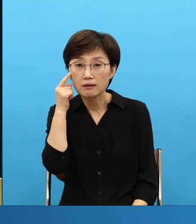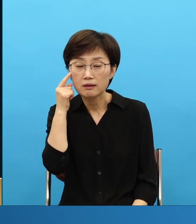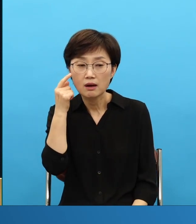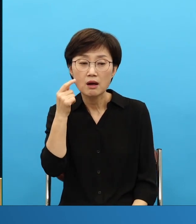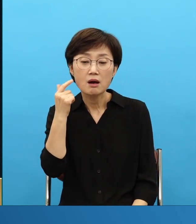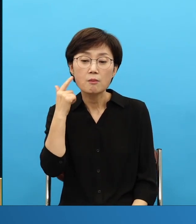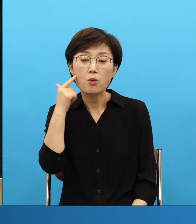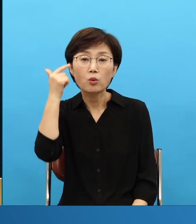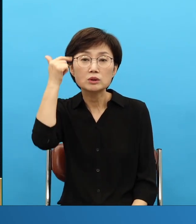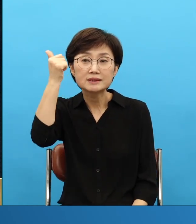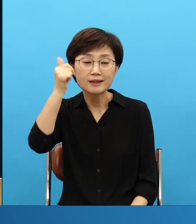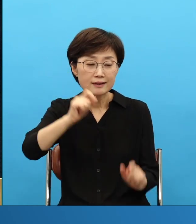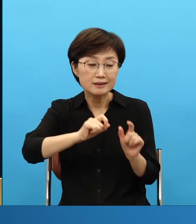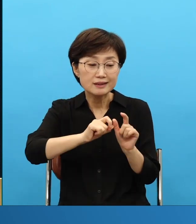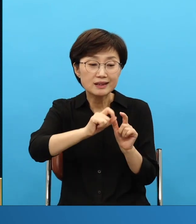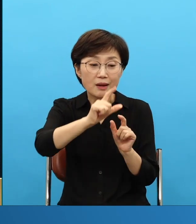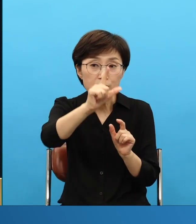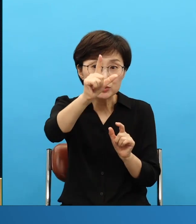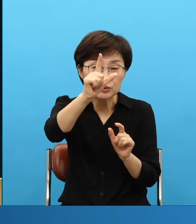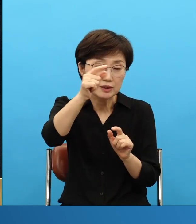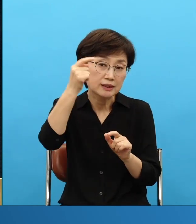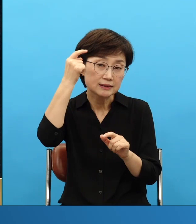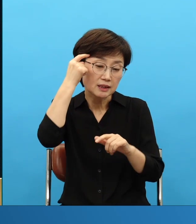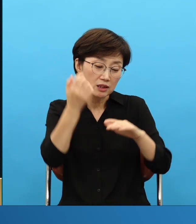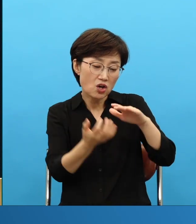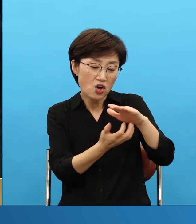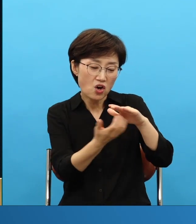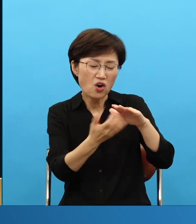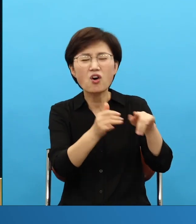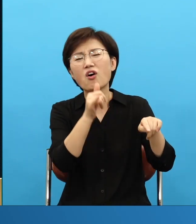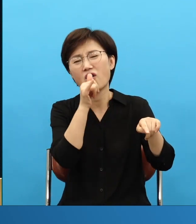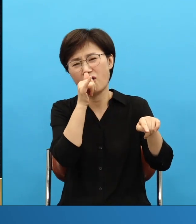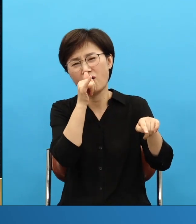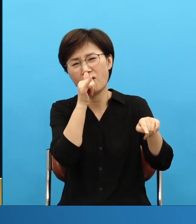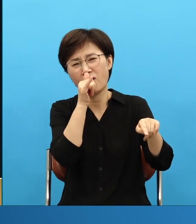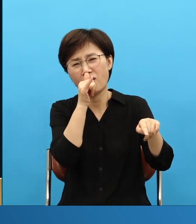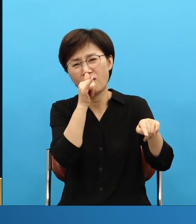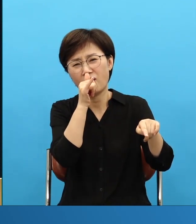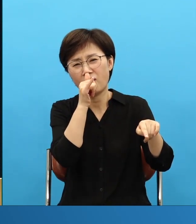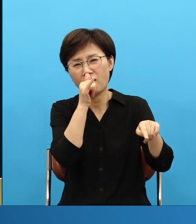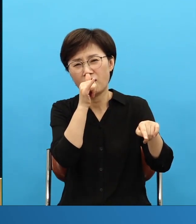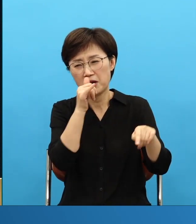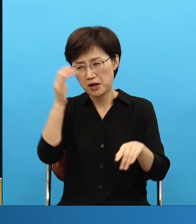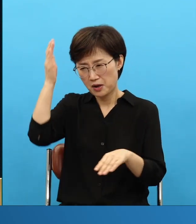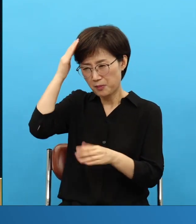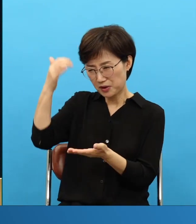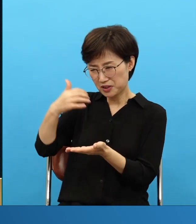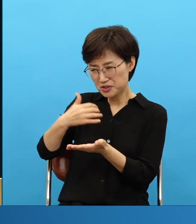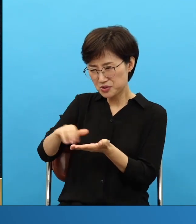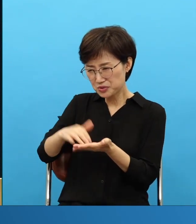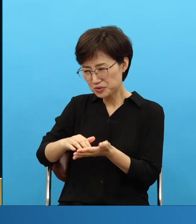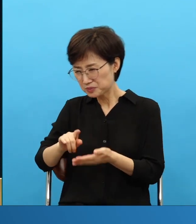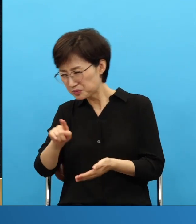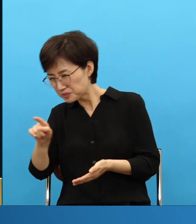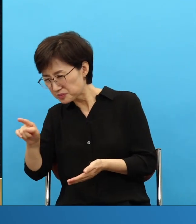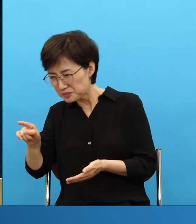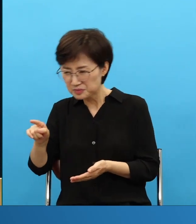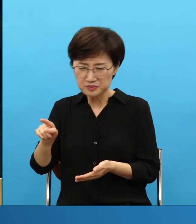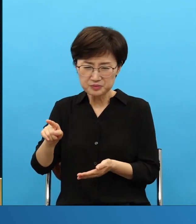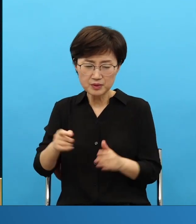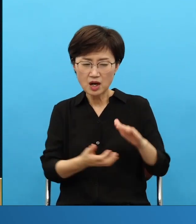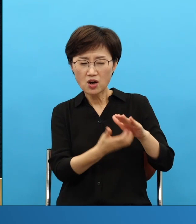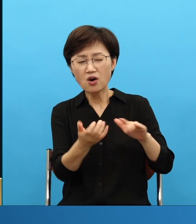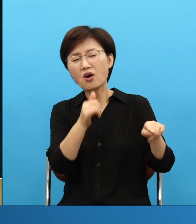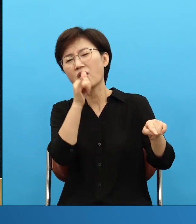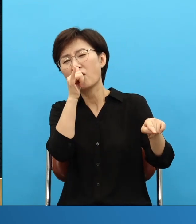부흥시키려고 하는 계략이니까. I couldn't realize the gospel because for them, that sermon was simply a means by which they can bring growth to their church.